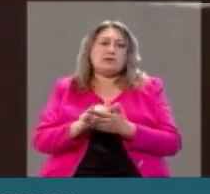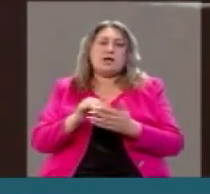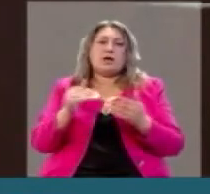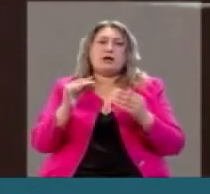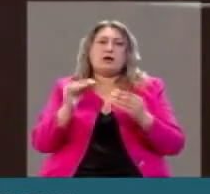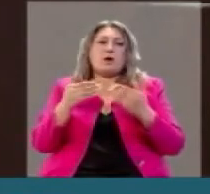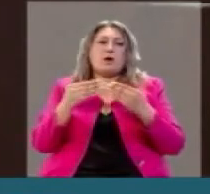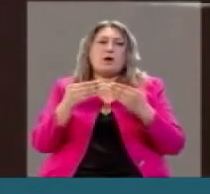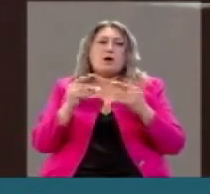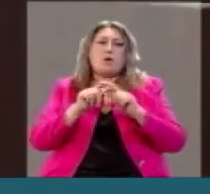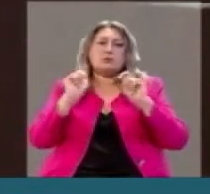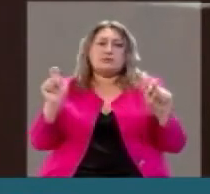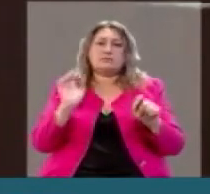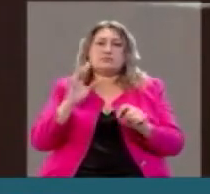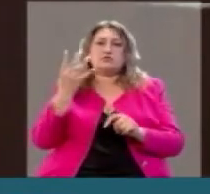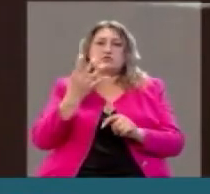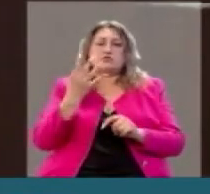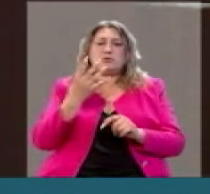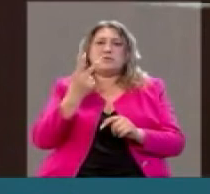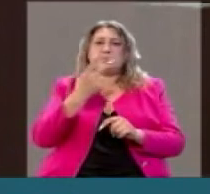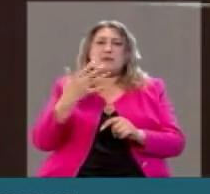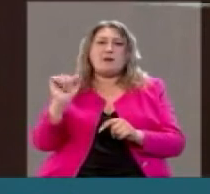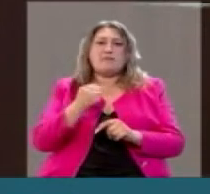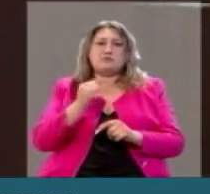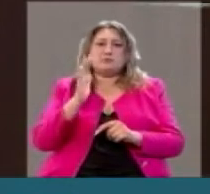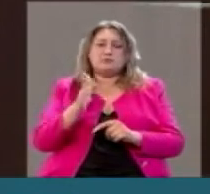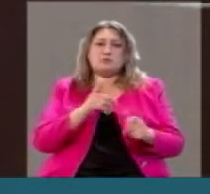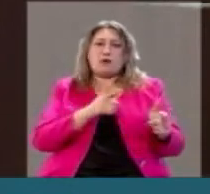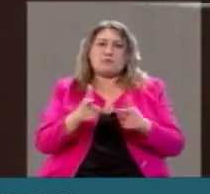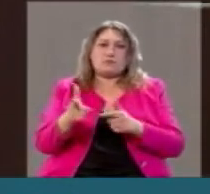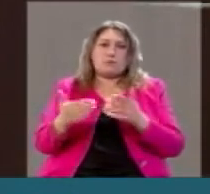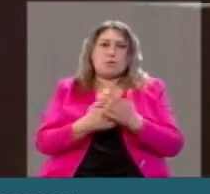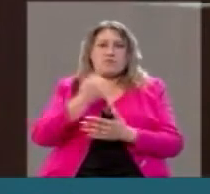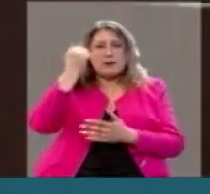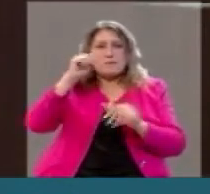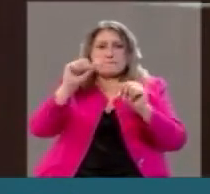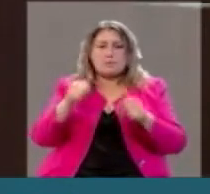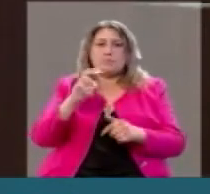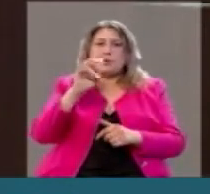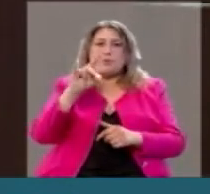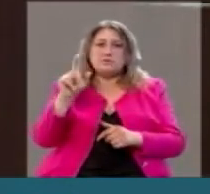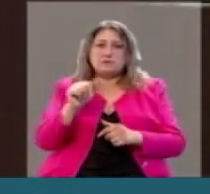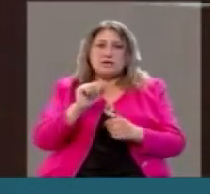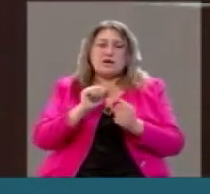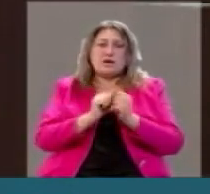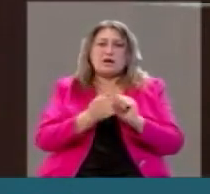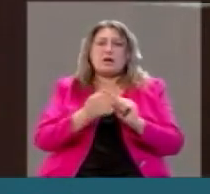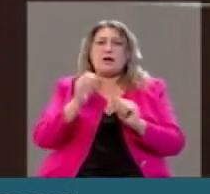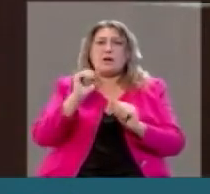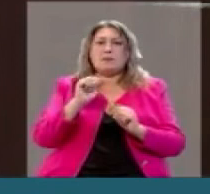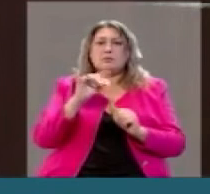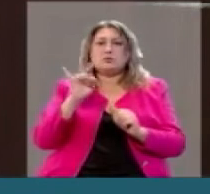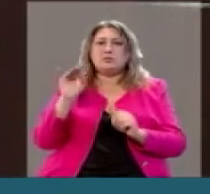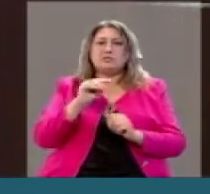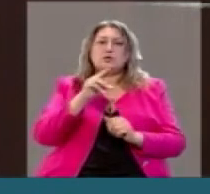открываться будет 4 числа, 25 августа уже будет готов новый памятник. Из бронзы Ахмет Байтурсынову